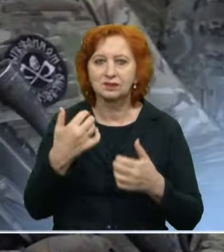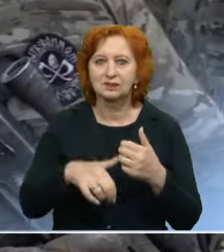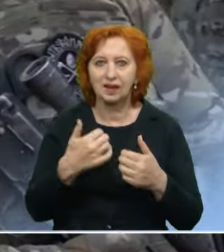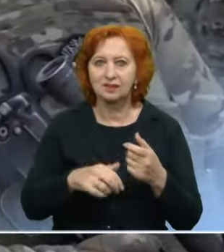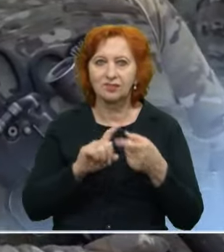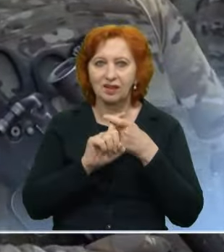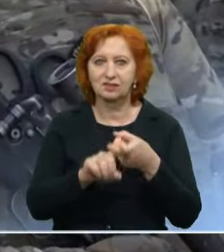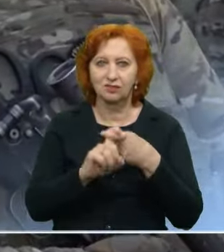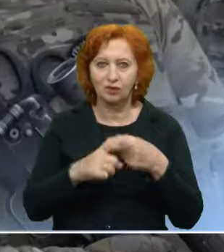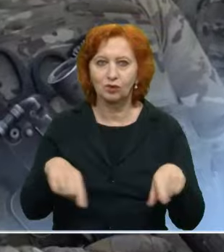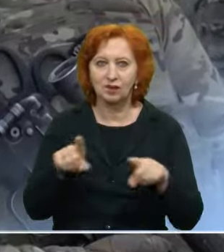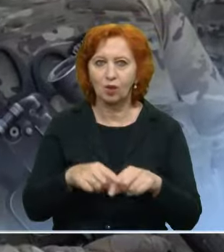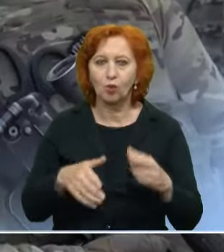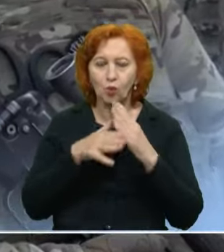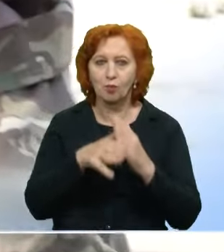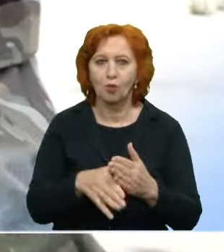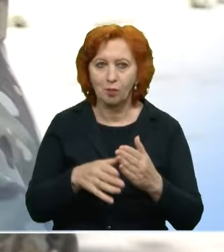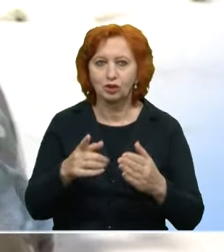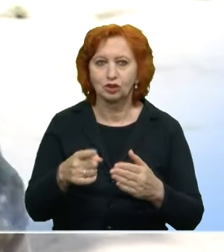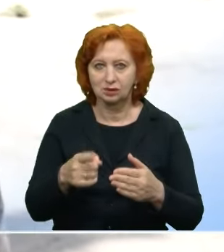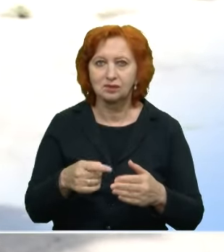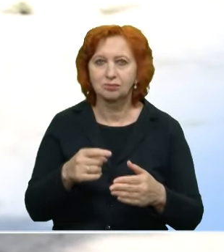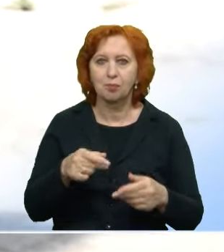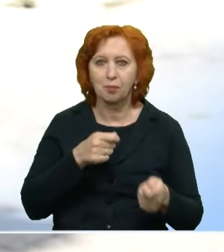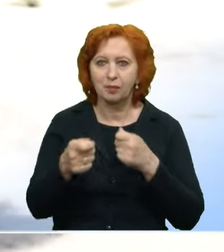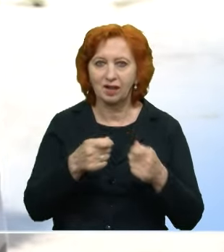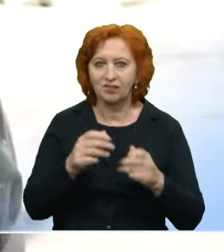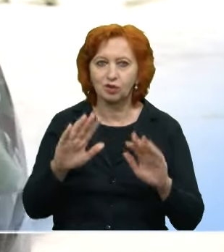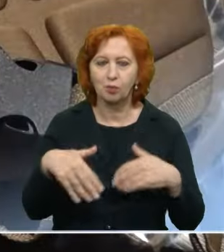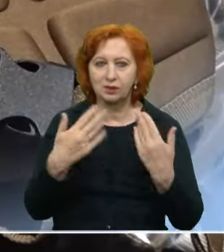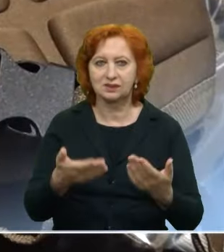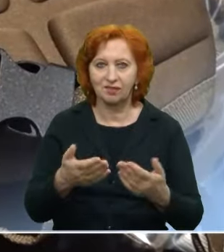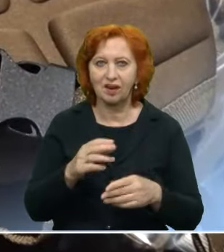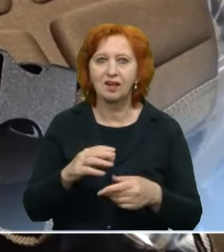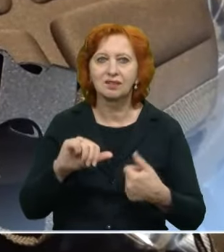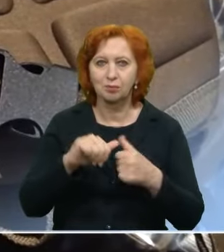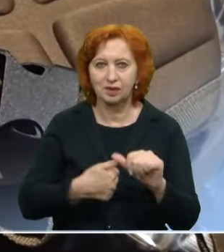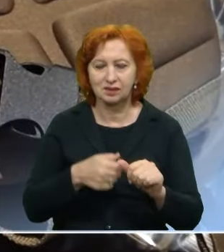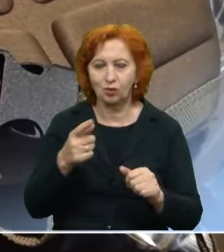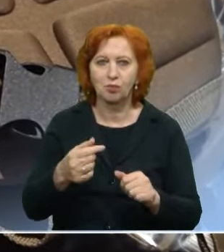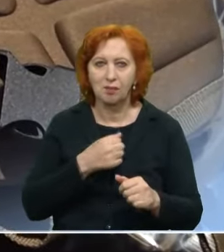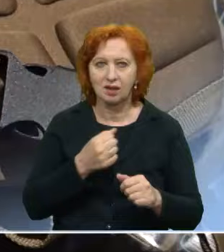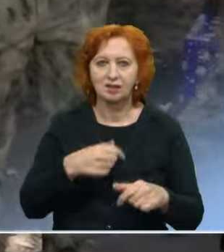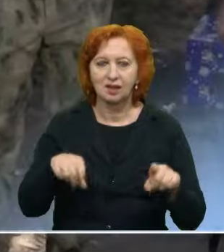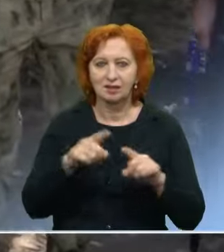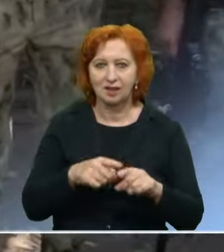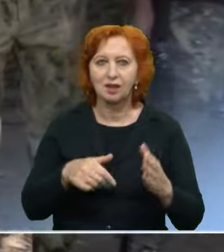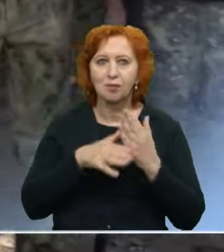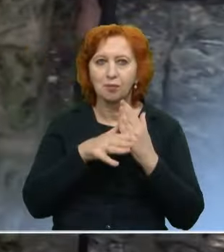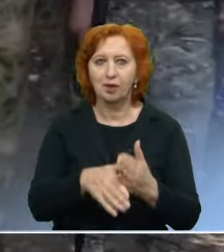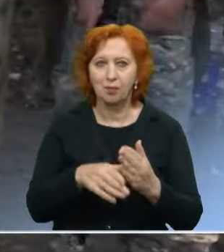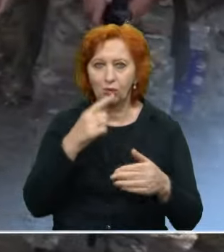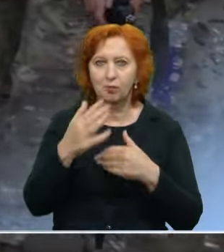связи. Такую помощь бойцам спецоперации правительство региона доставляет регулярно. Как отмечают бойцы, такие приветы помогают